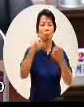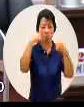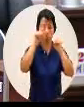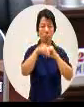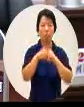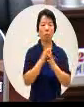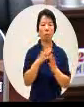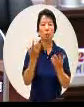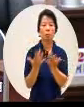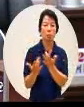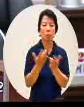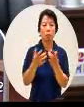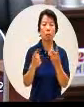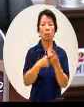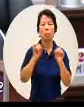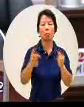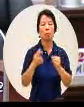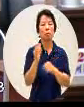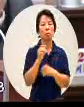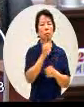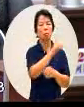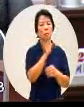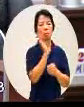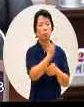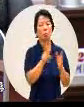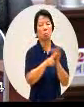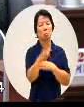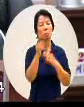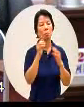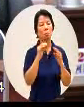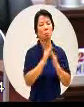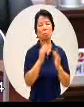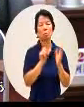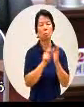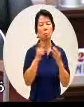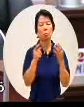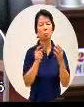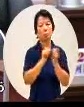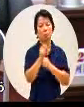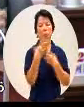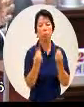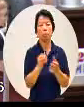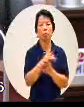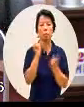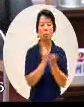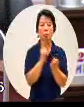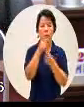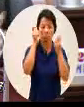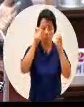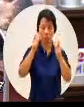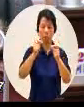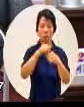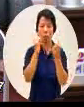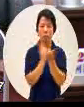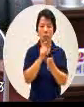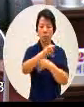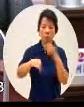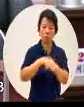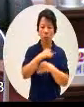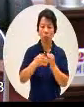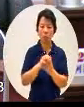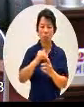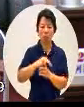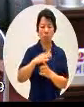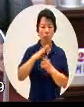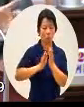長他來高雄大概半年以後我再去找他談他對高雄的經濟就已經有一定程度的